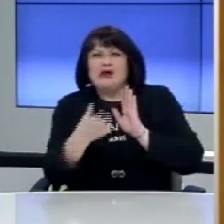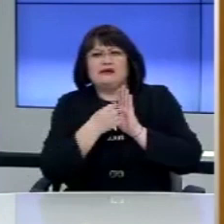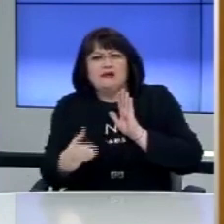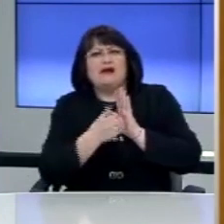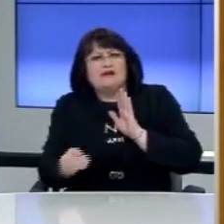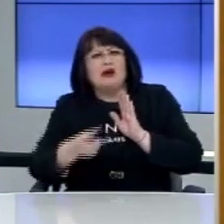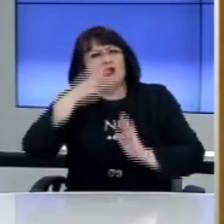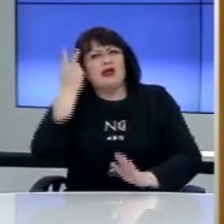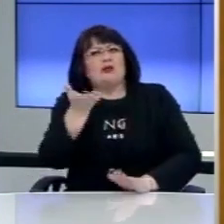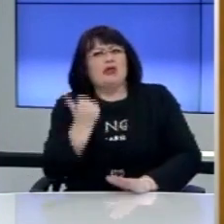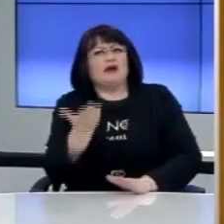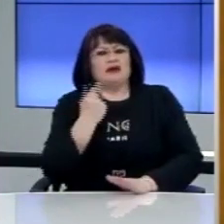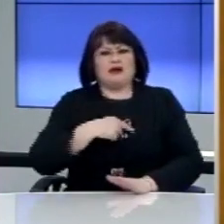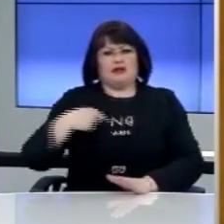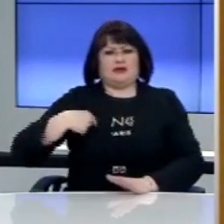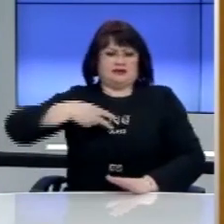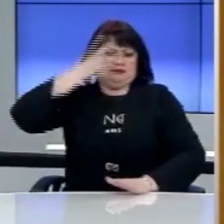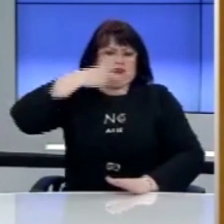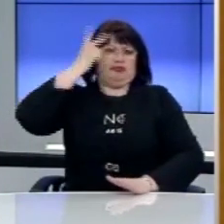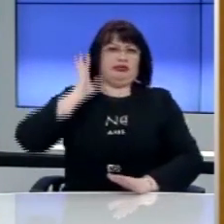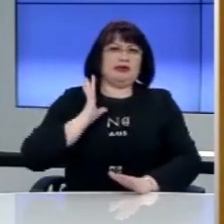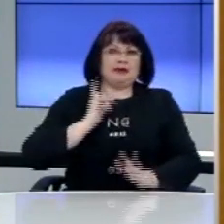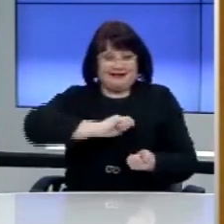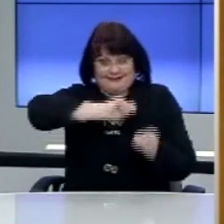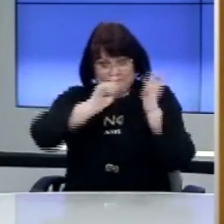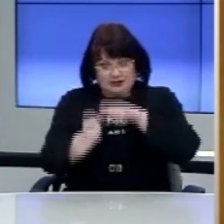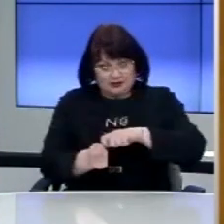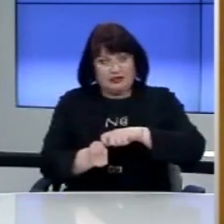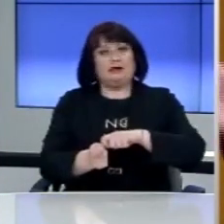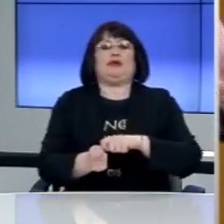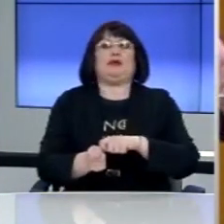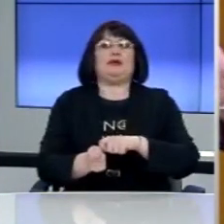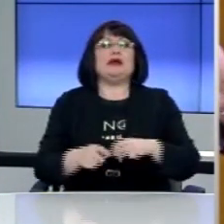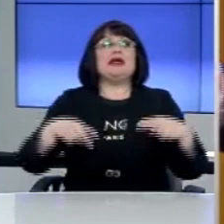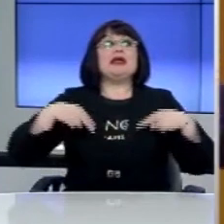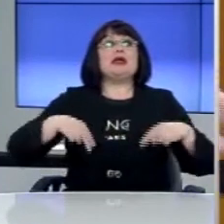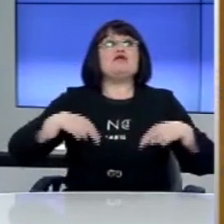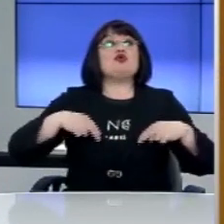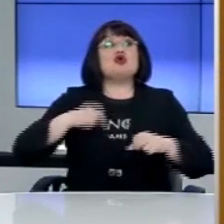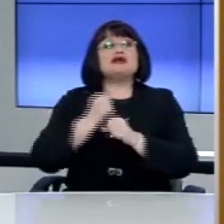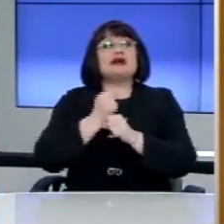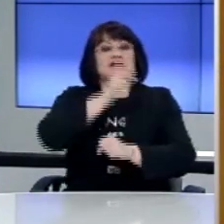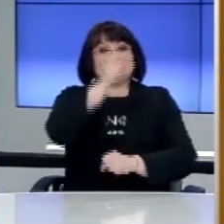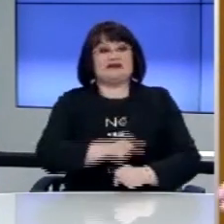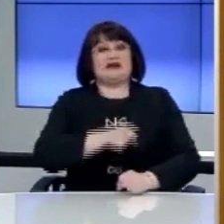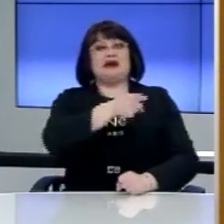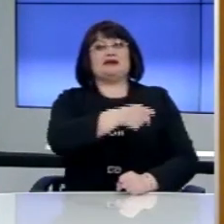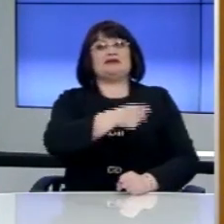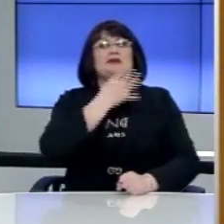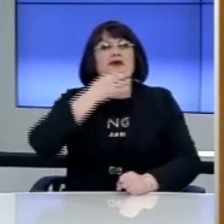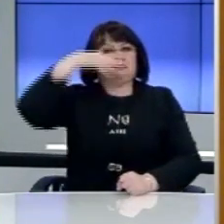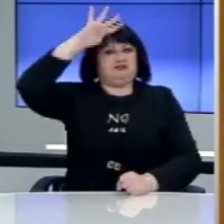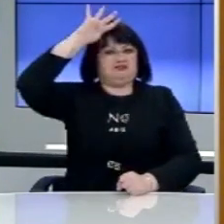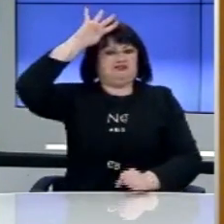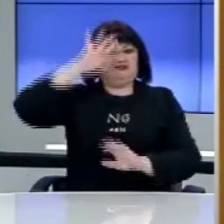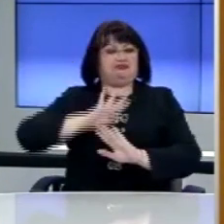να αξιοποιεί η εργοδοσία, μετατρέποντας παράλληλα τον Υπουργό Εργασίας σας σε απόλυτο